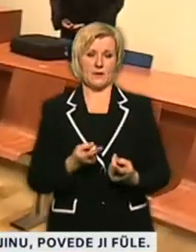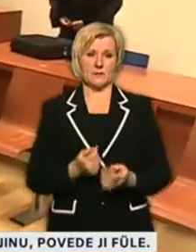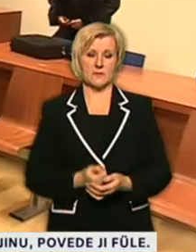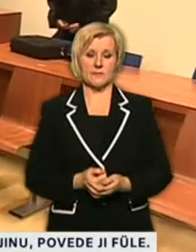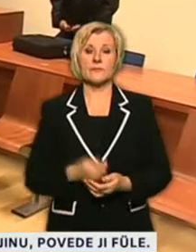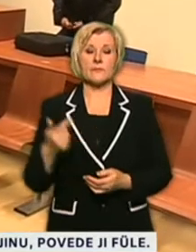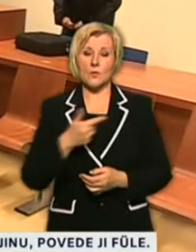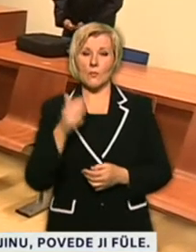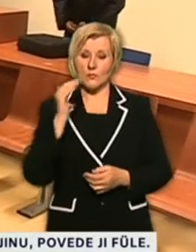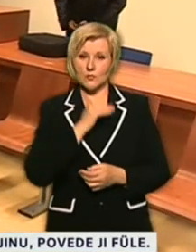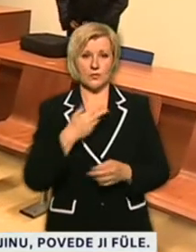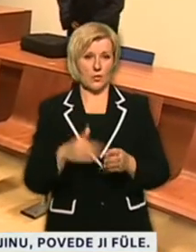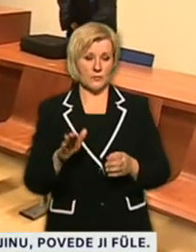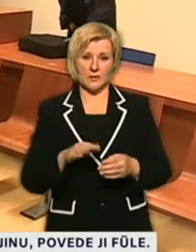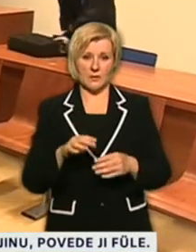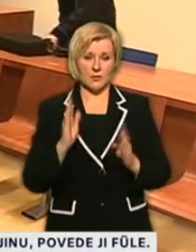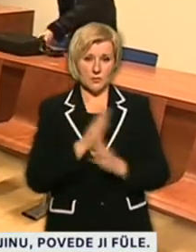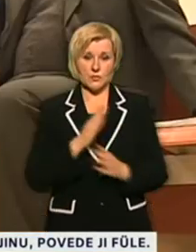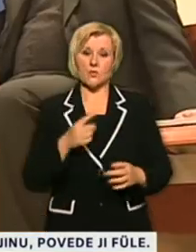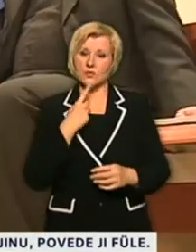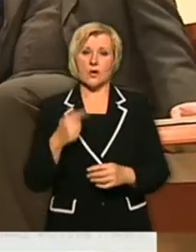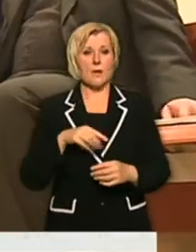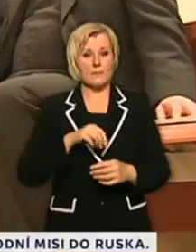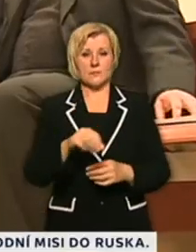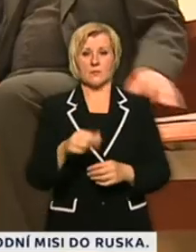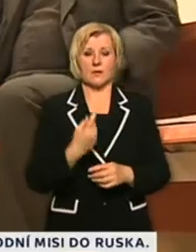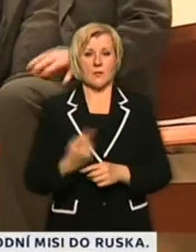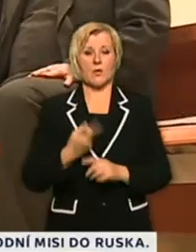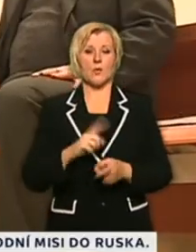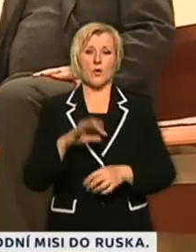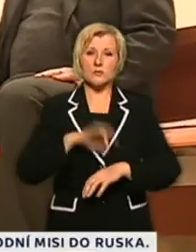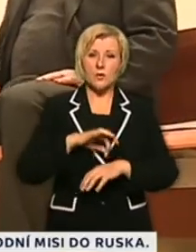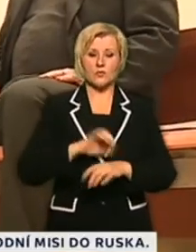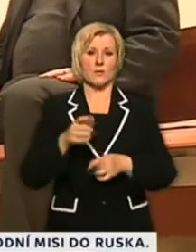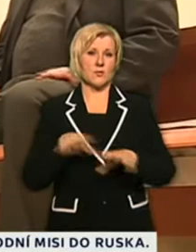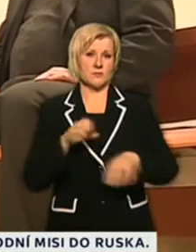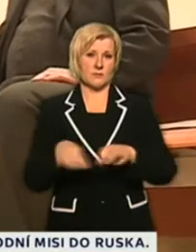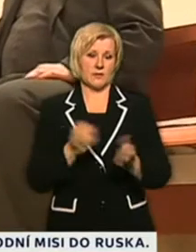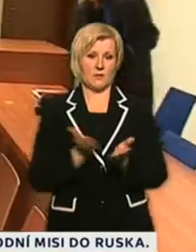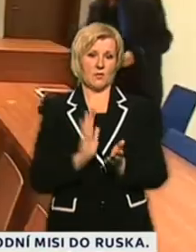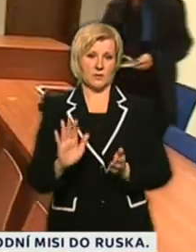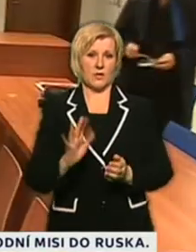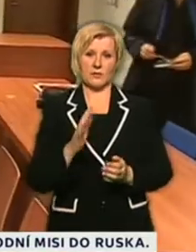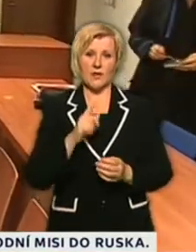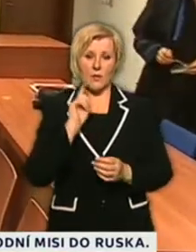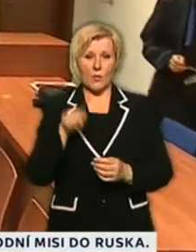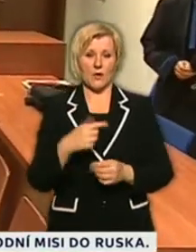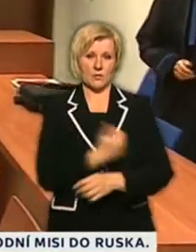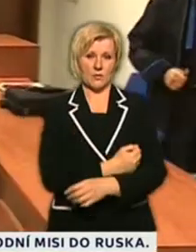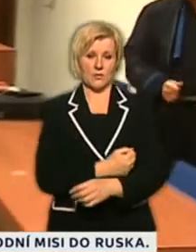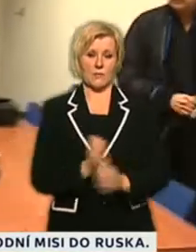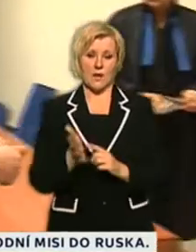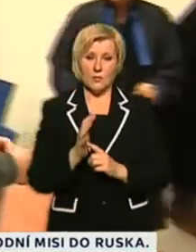pěstování. Oba muži s rozsudkem nesouhlasí, podle nich prodávali semena konopí pro lékařské nebo sběratelské účely, ne pro pěstování